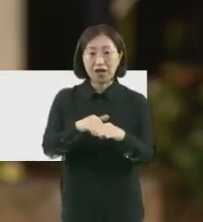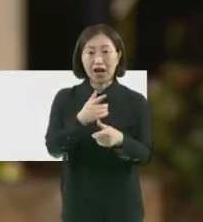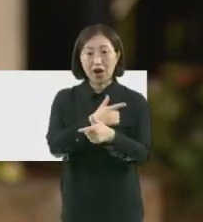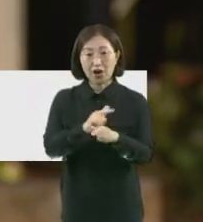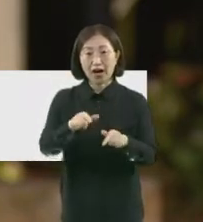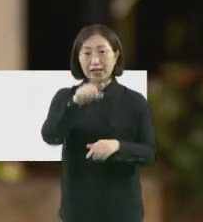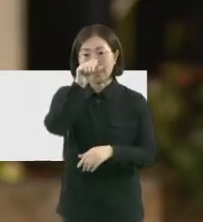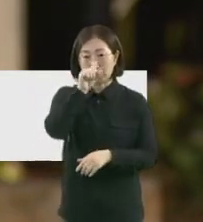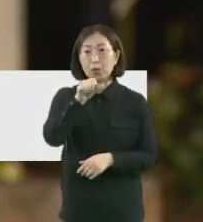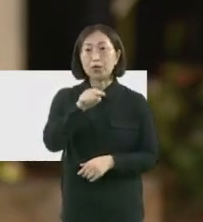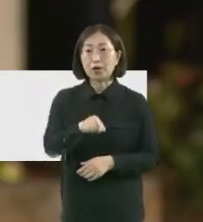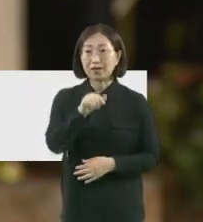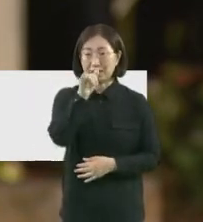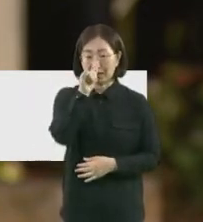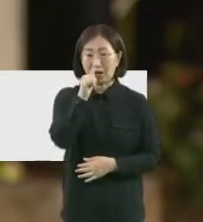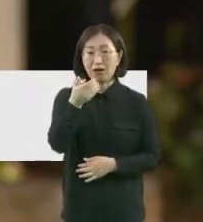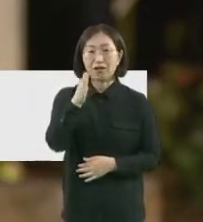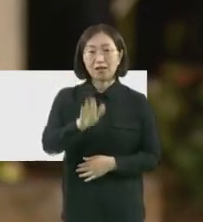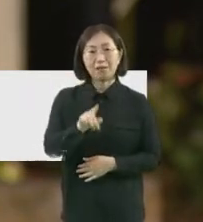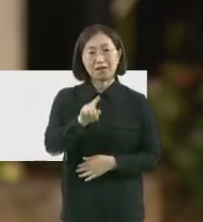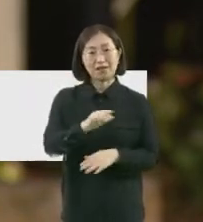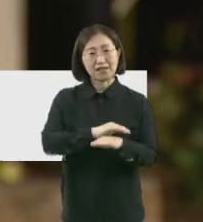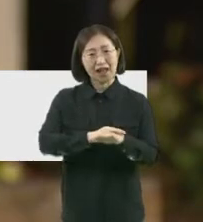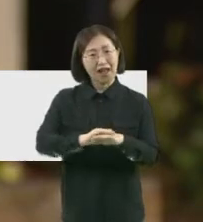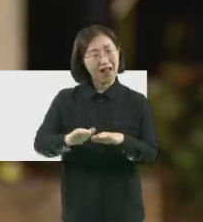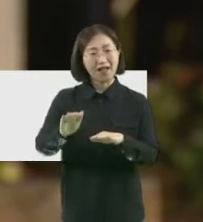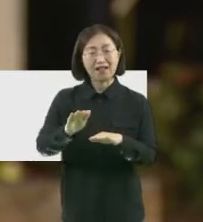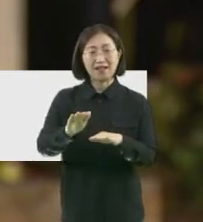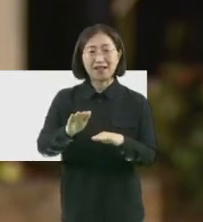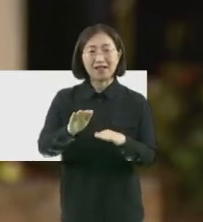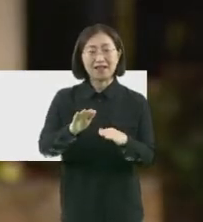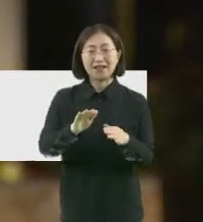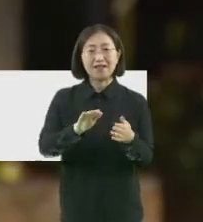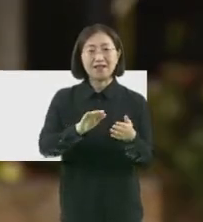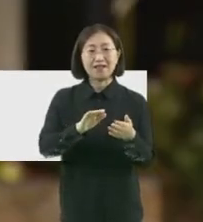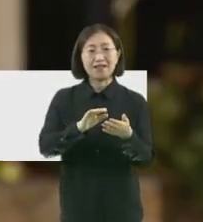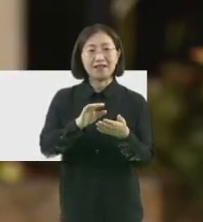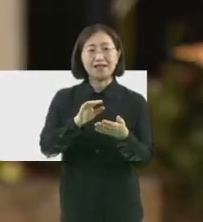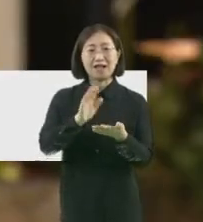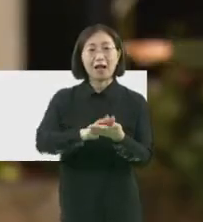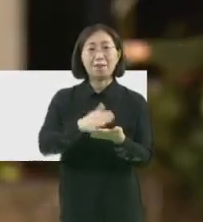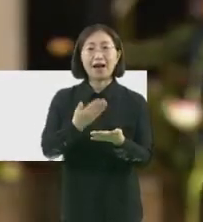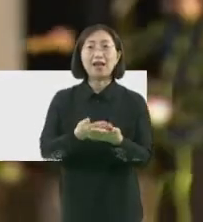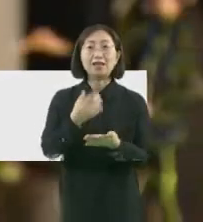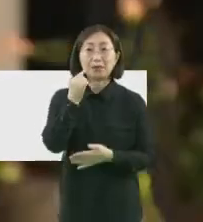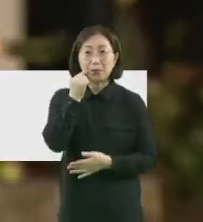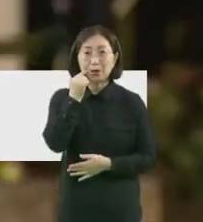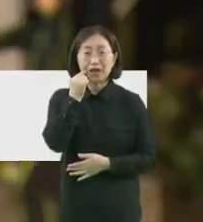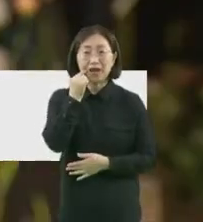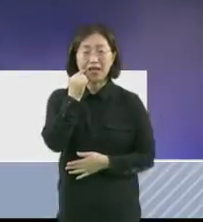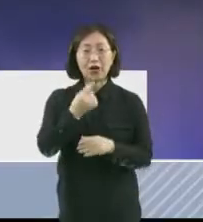가지 강점에도 불구하고 아직 살리지를 못했습니다. 그래서 내년에 저희가